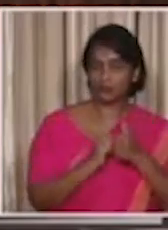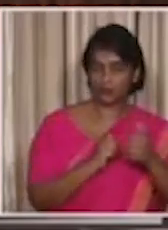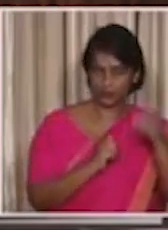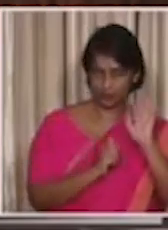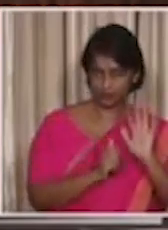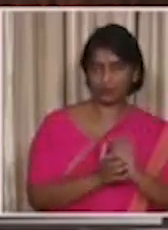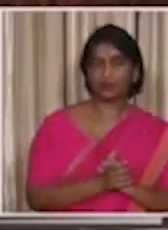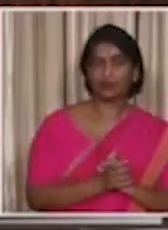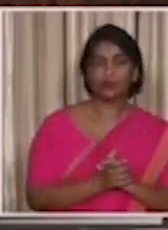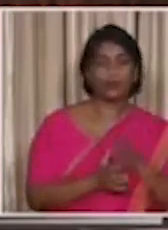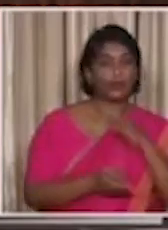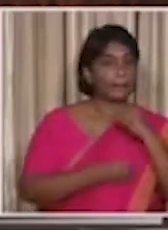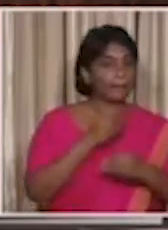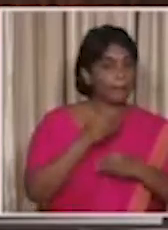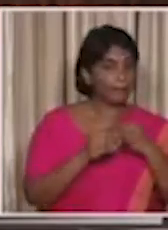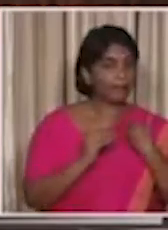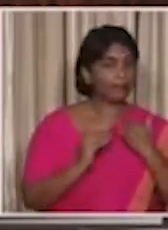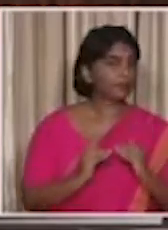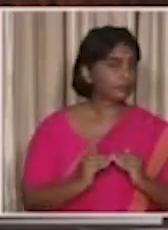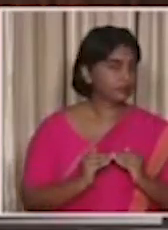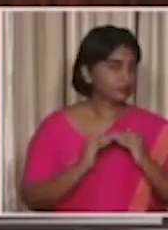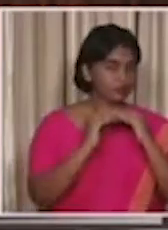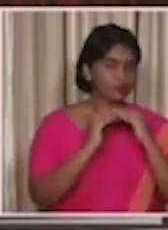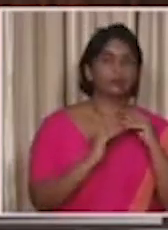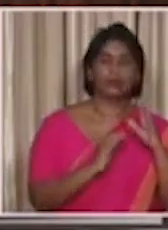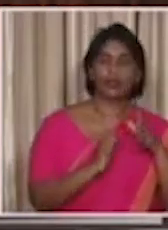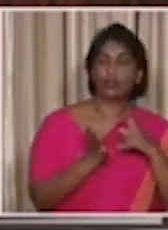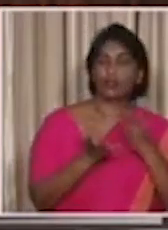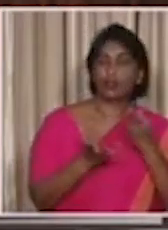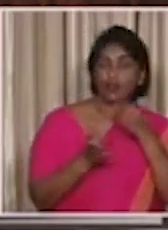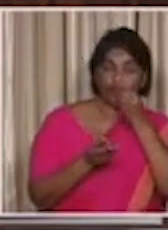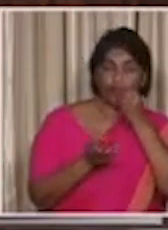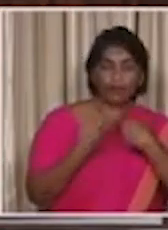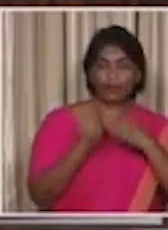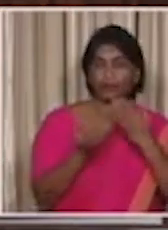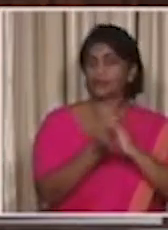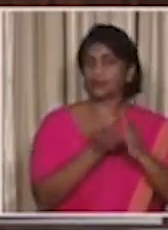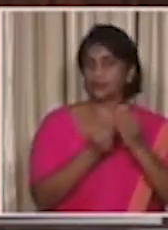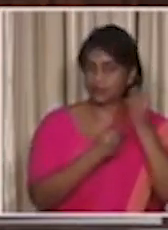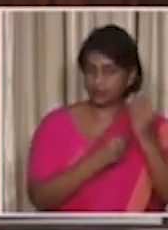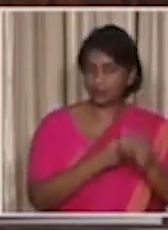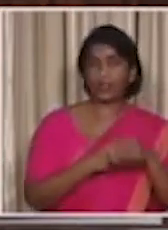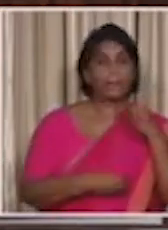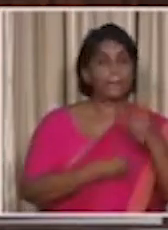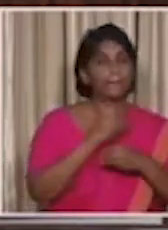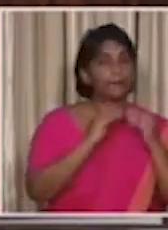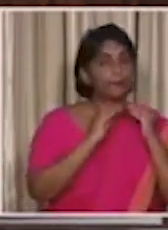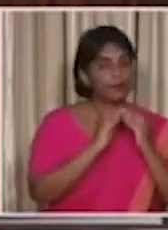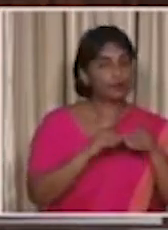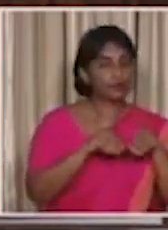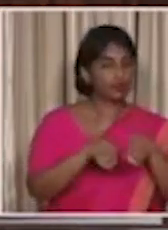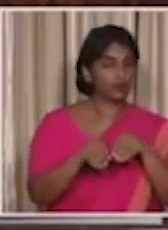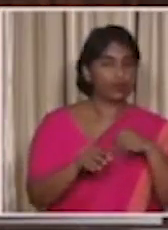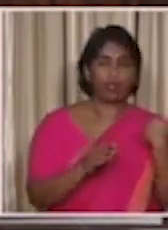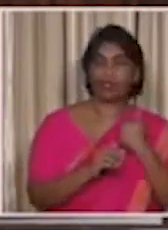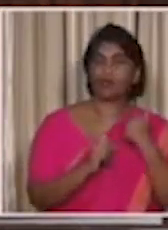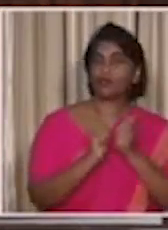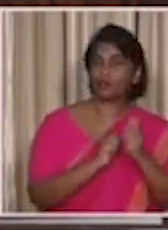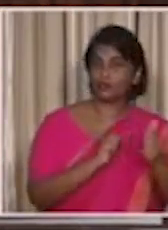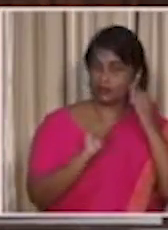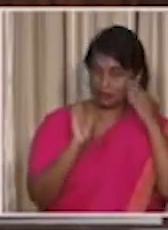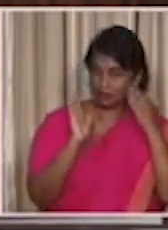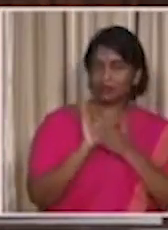ගන්නවා. නිෂ්පාදන ඉහළ නැංගවීම, භාණ්ඩ හා සේවා සැපවීම, කර්මාන්තා කෘෂි නවීකරණ ආදිය